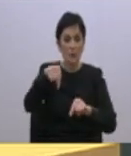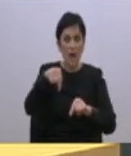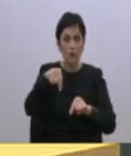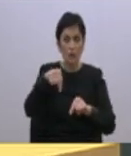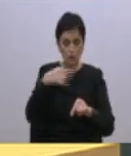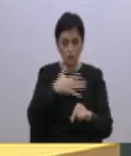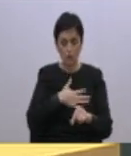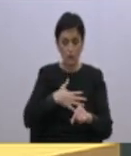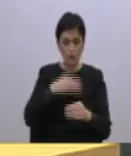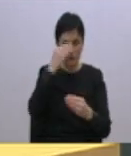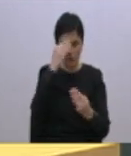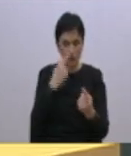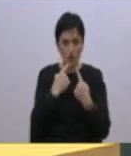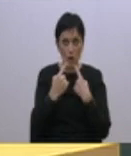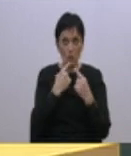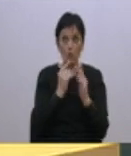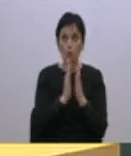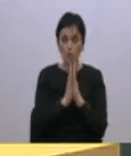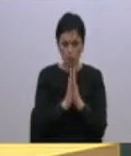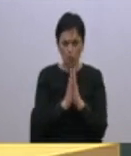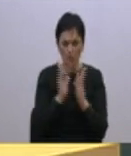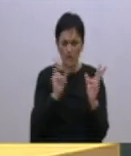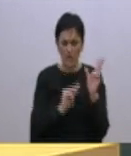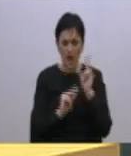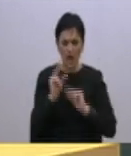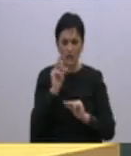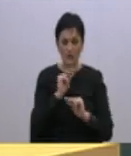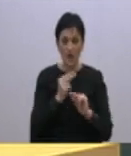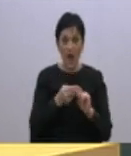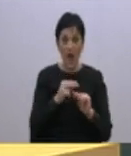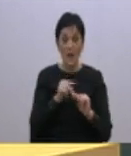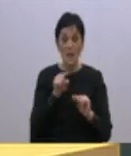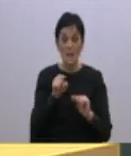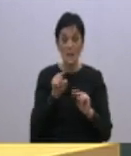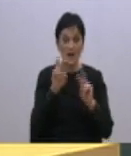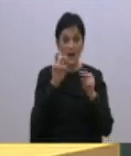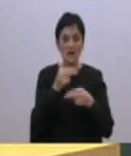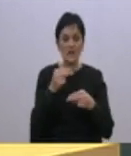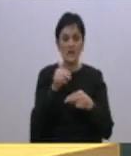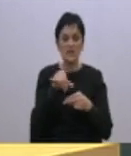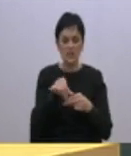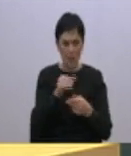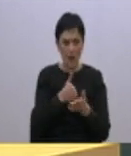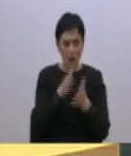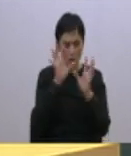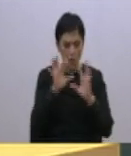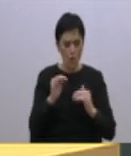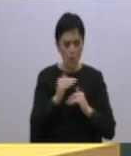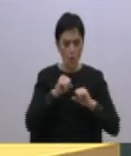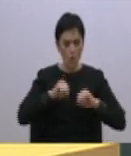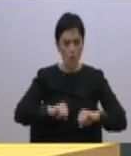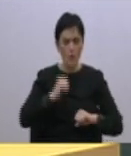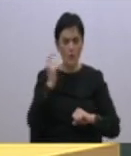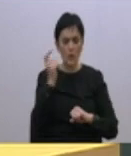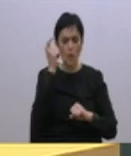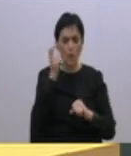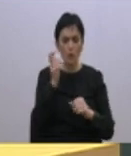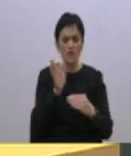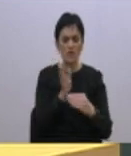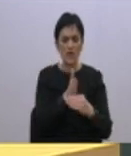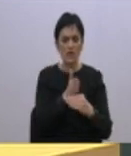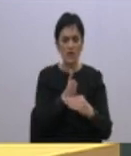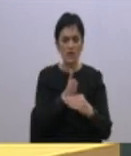წუხთან შეძლებთ თხოვთ გავითვალისწინოთ ის რომ ამ თემას აქ კონსტიტუციური უფლებამოსილების დანაწილების